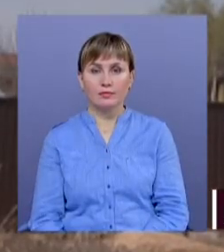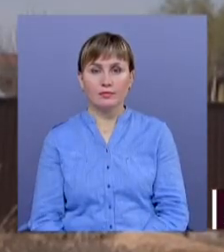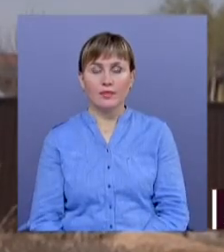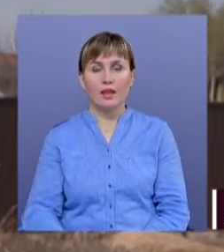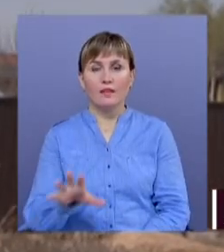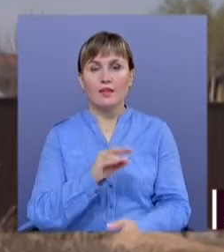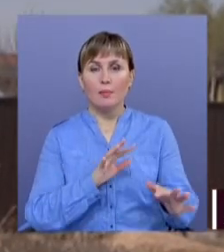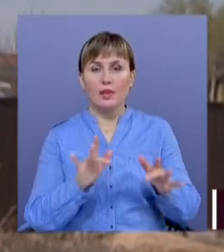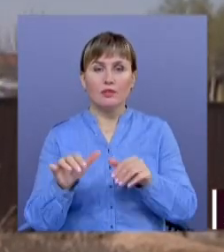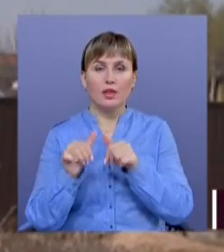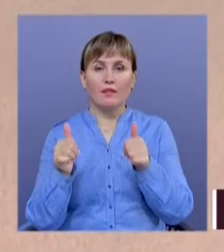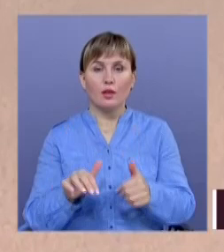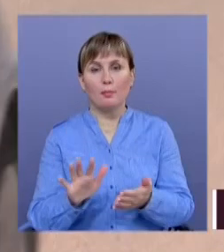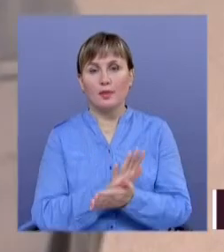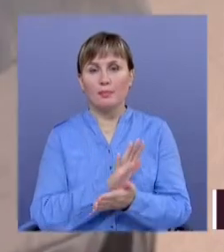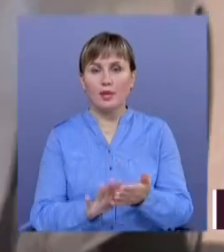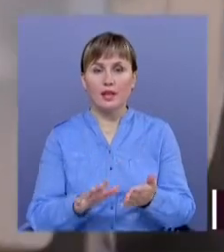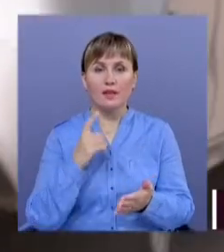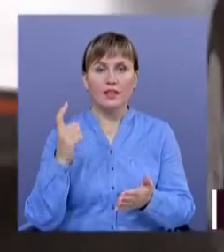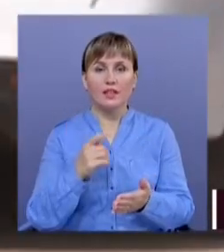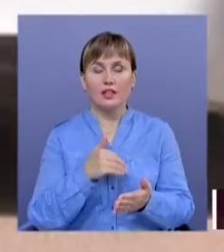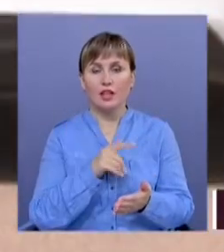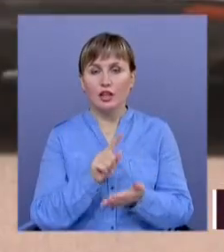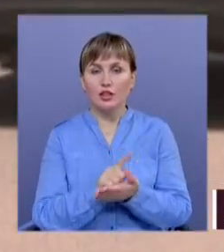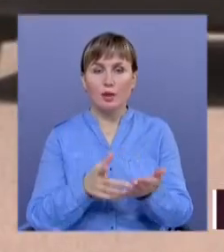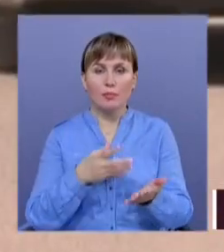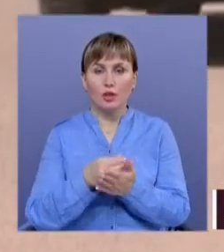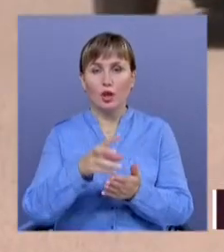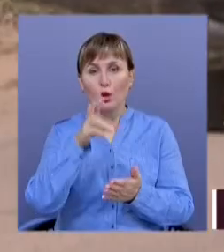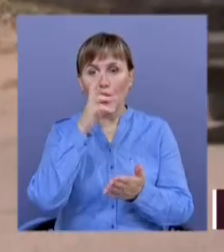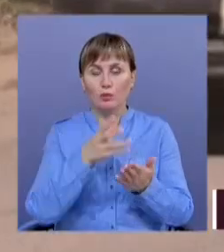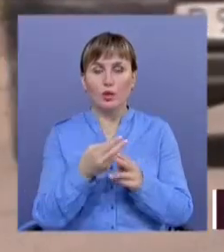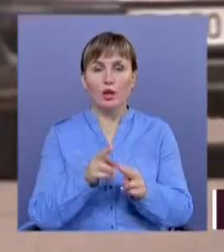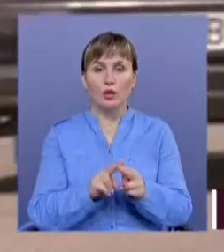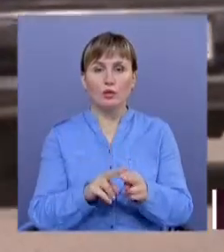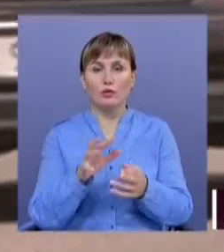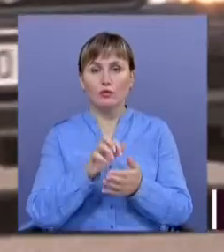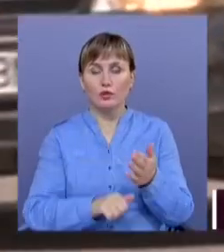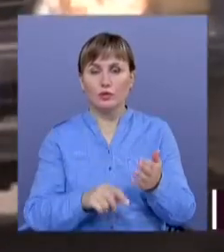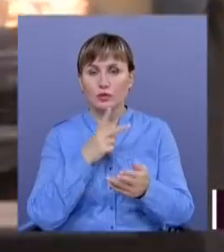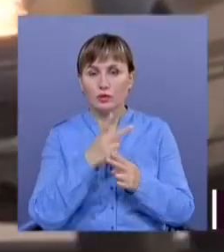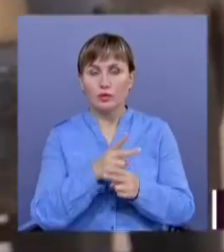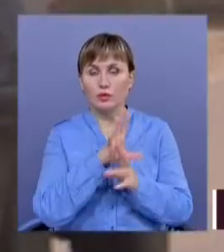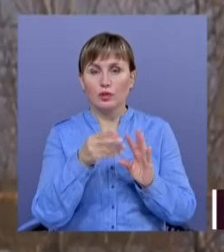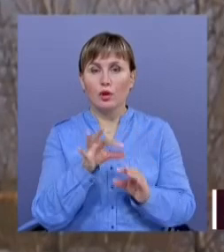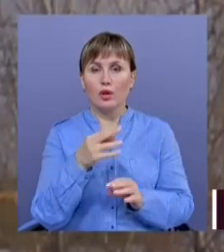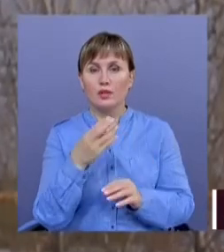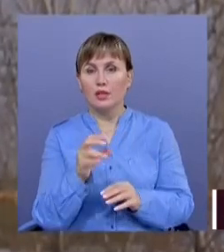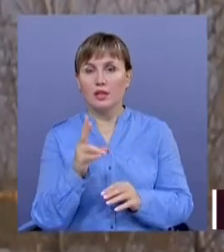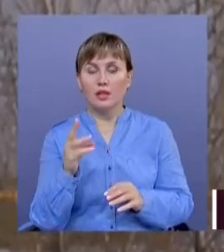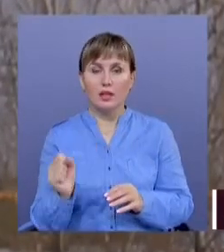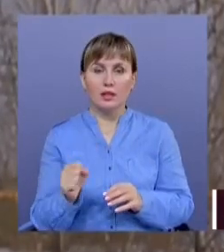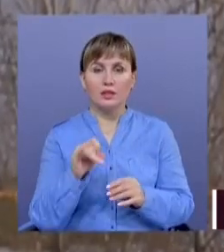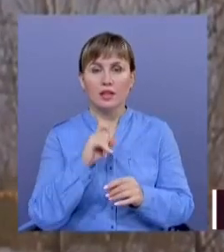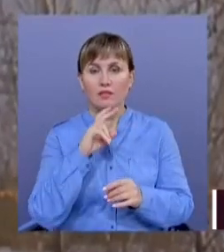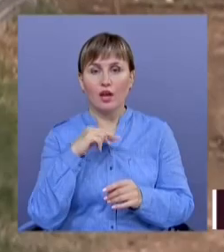Все процедуры оформления бесплатны. Владельцы должны лишь оплатить госпошлину, которая высчитывается оценщиками от рыночной стоимости дома.